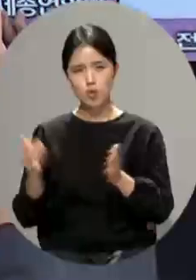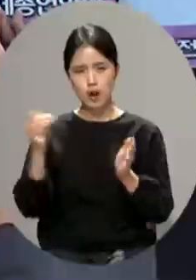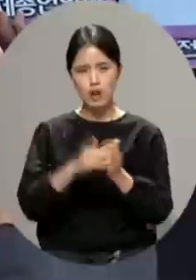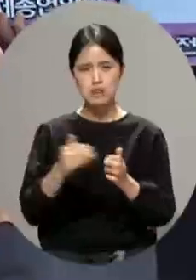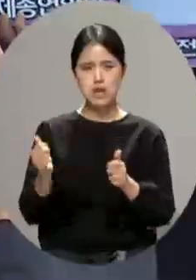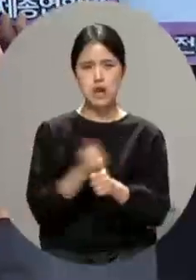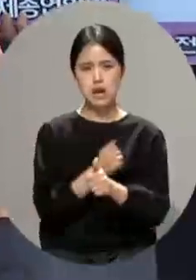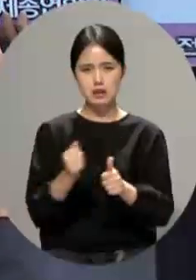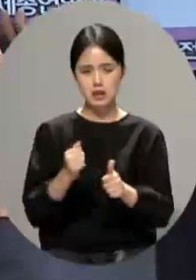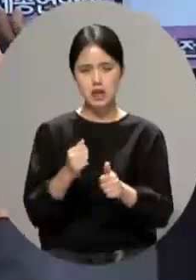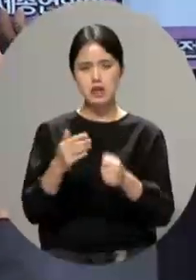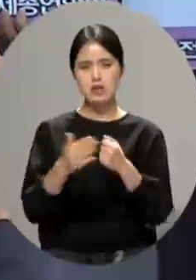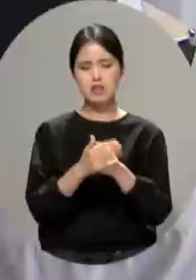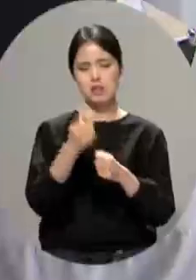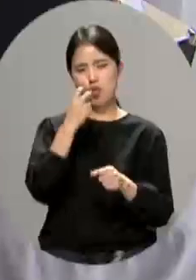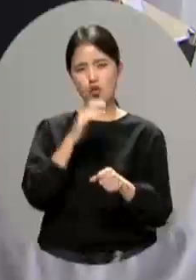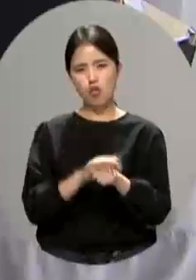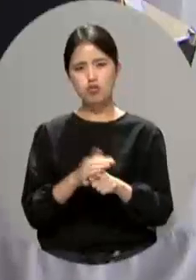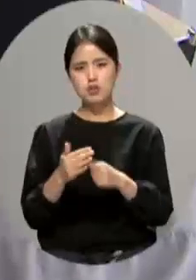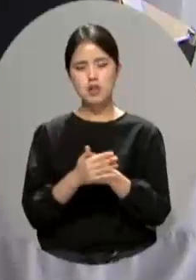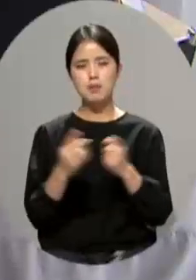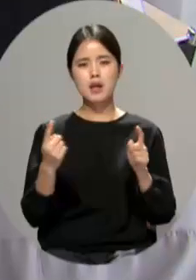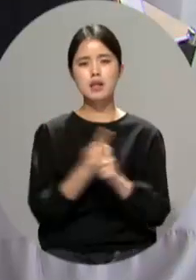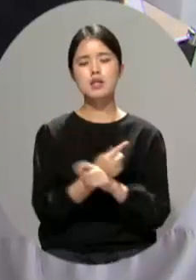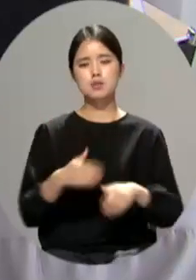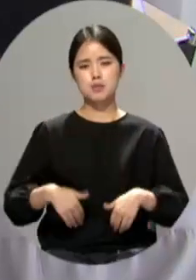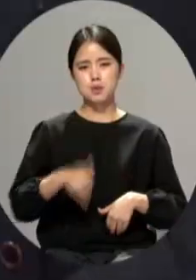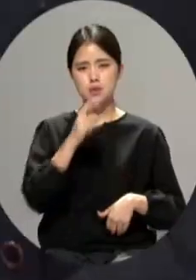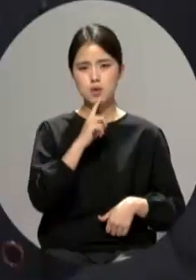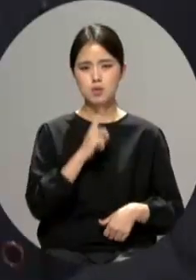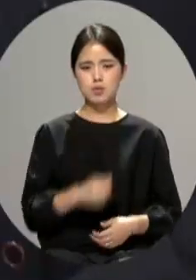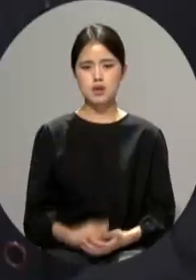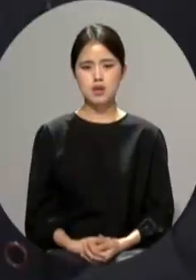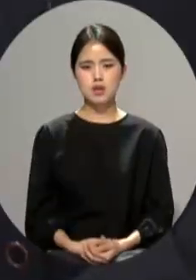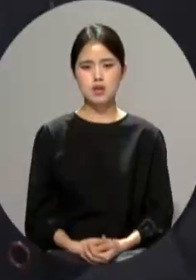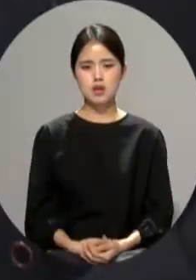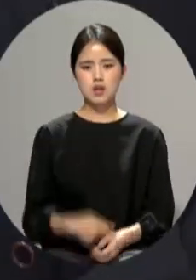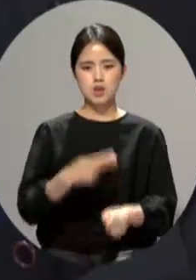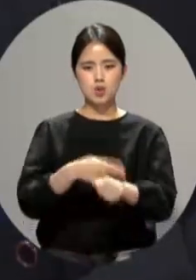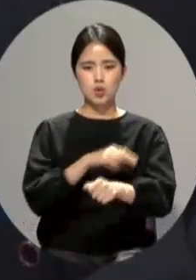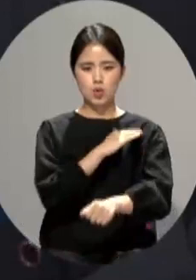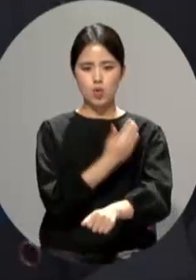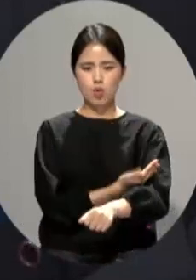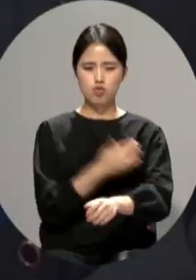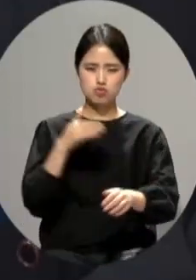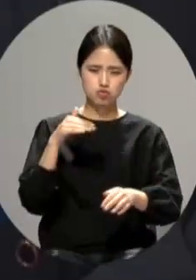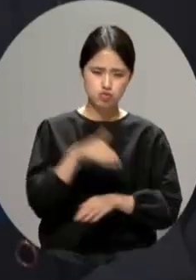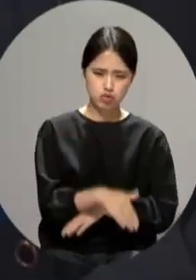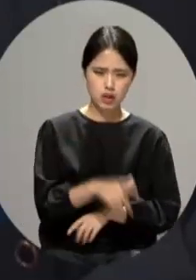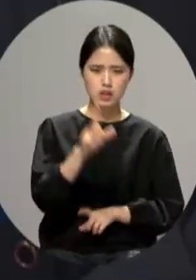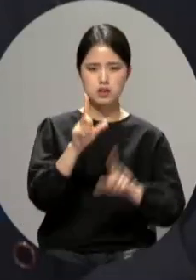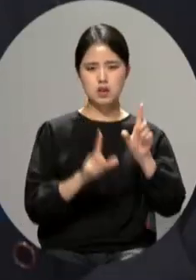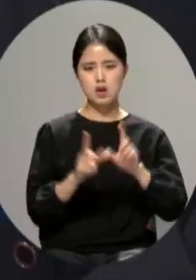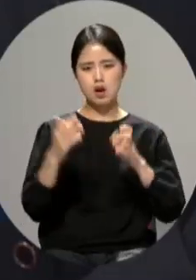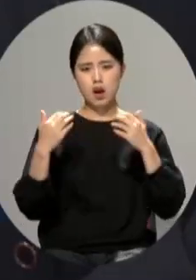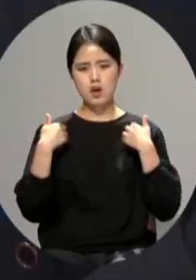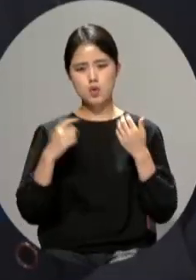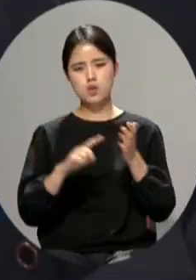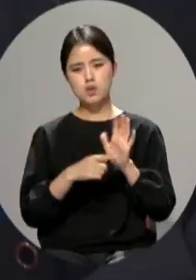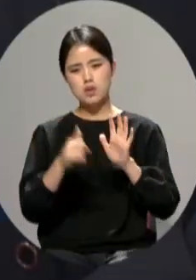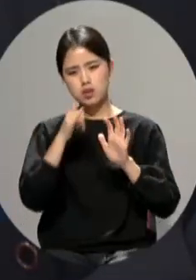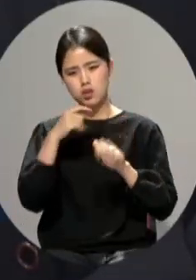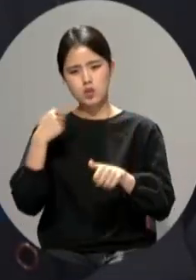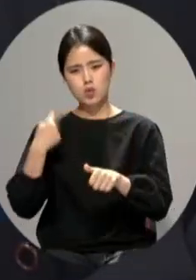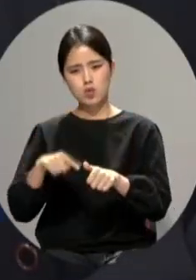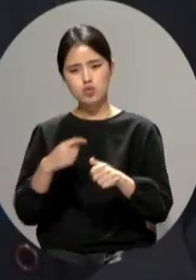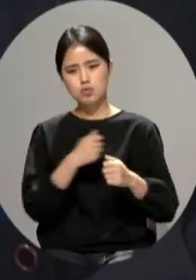수많은 피해 교사가 양산되고 있다며 개선이 필요하다는 것입니다. 교권 철학의 현실과 학교에 나타나고 있는